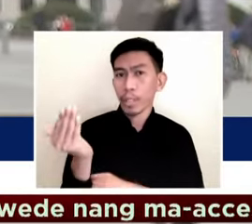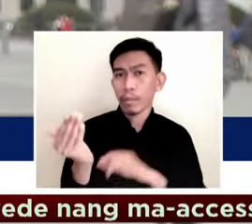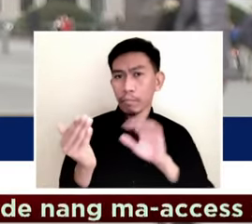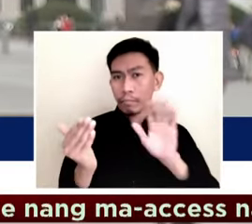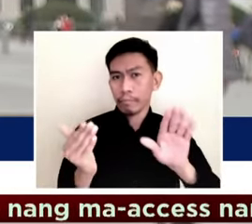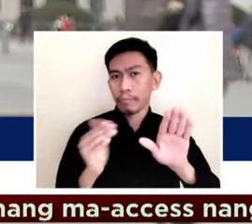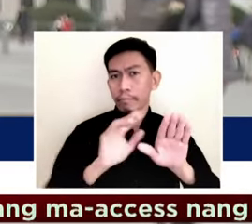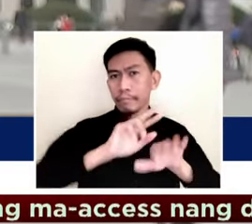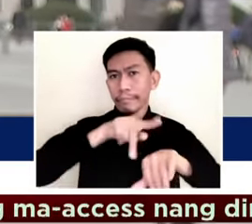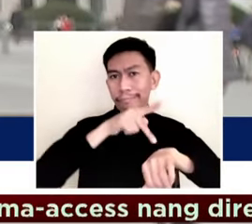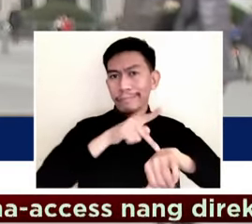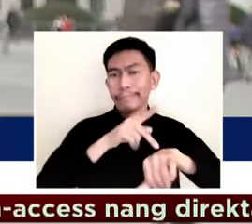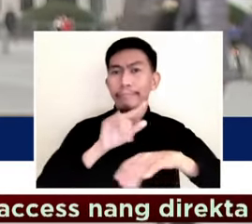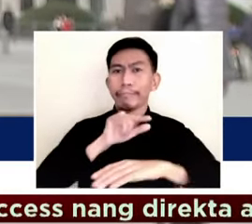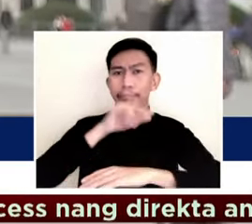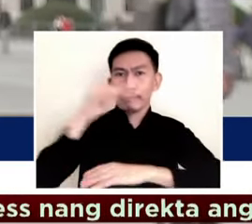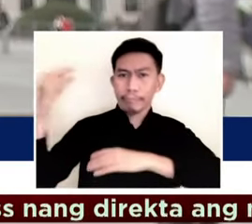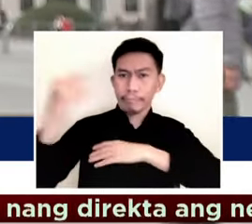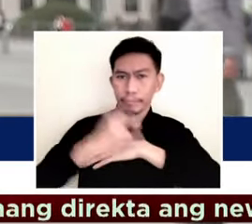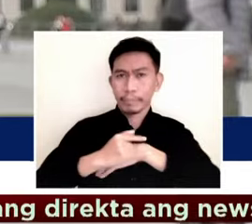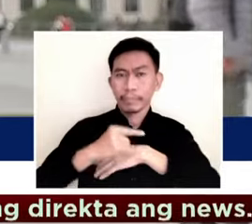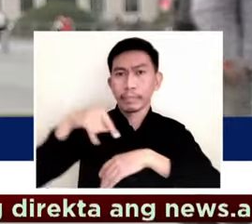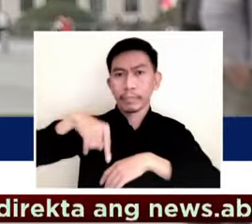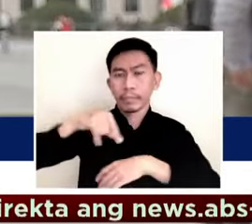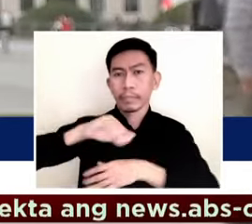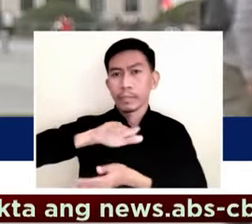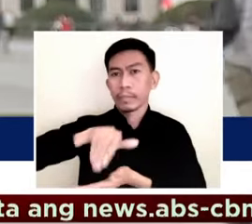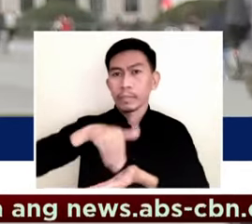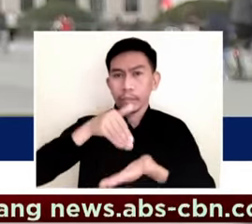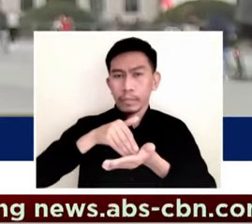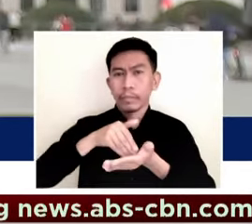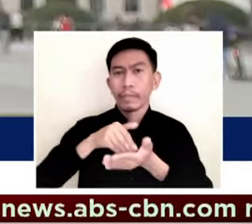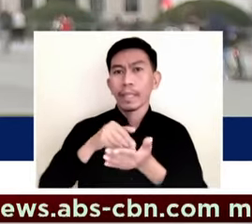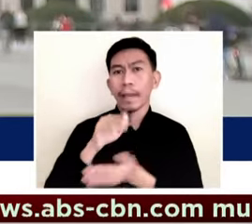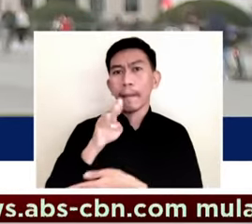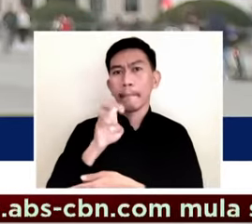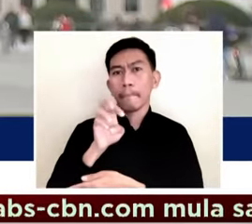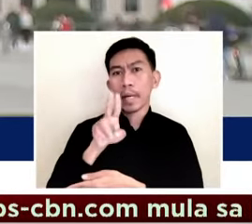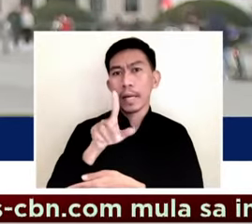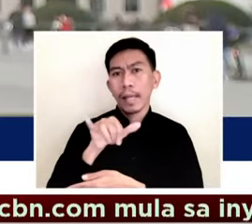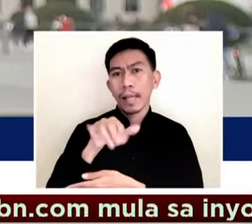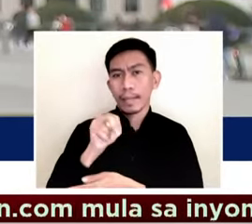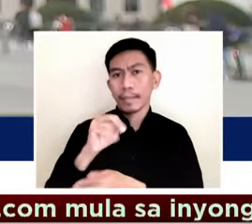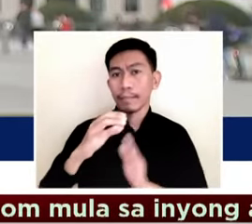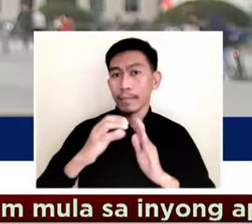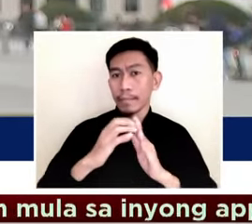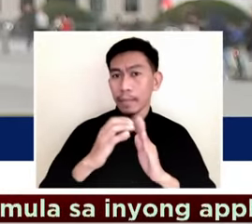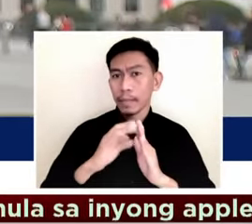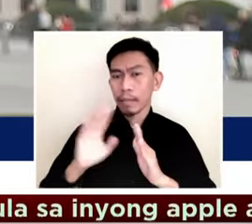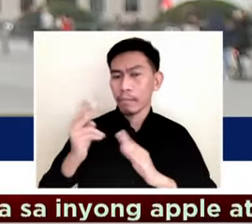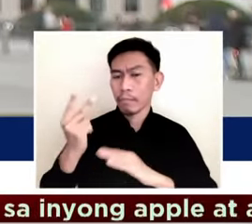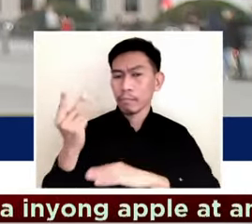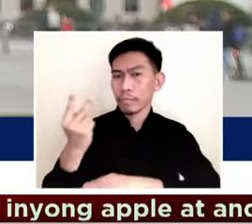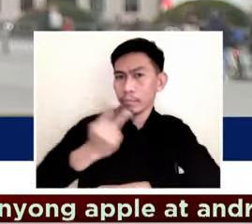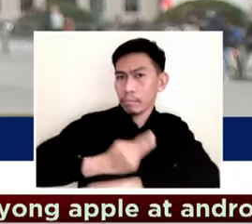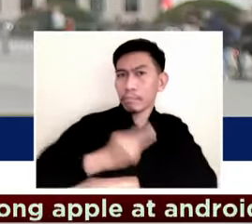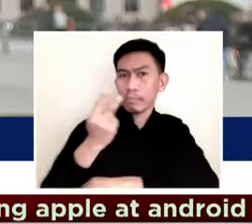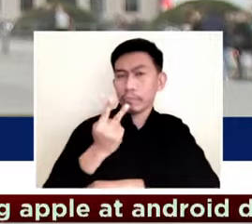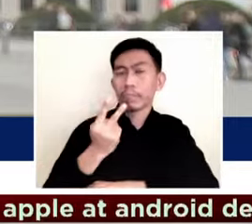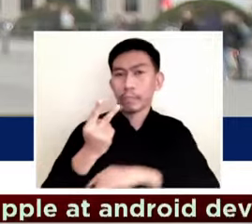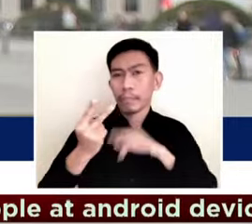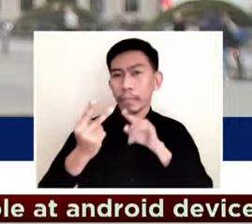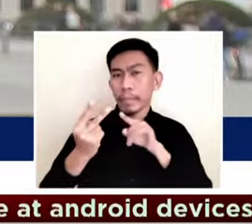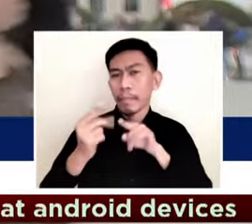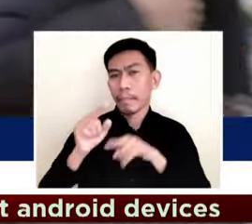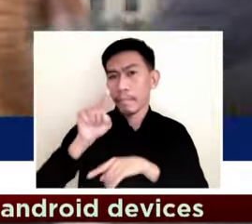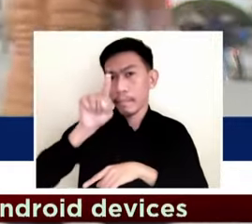Dadating si Pangulo Ferdinand Marcos Jr. dito sa capital city of Berlin. Sa ikalawang araw na kanyang working visit dito sa Germany, araw yan na Martes,